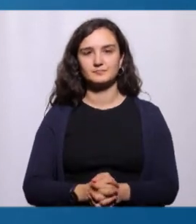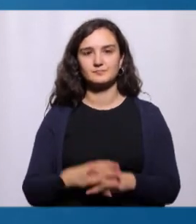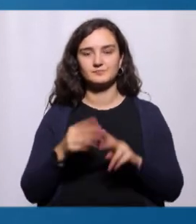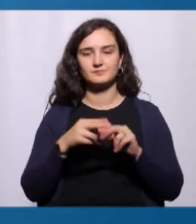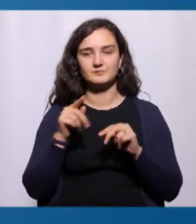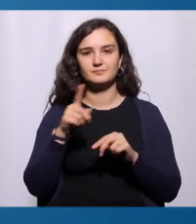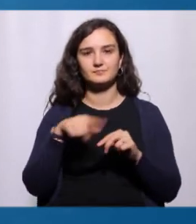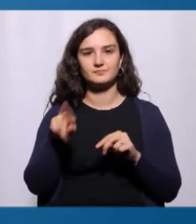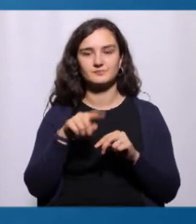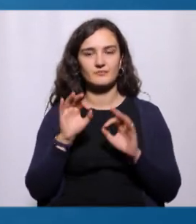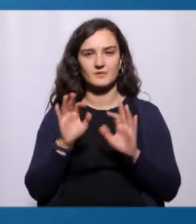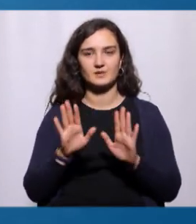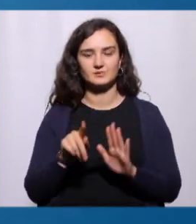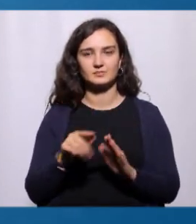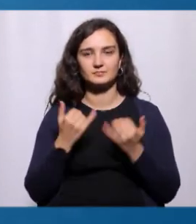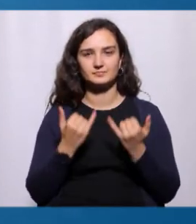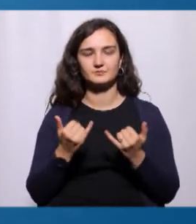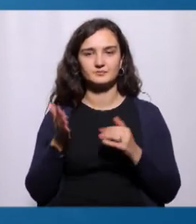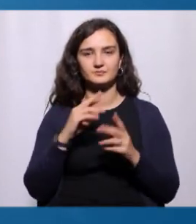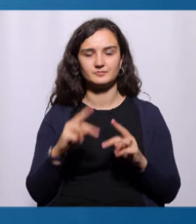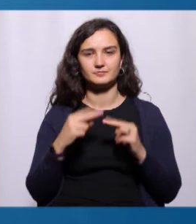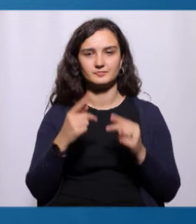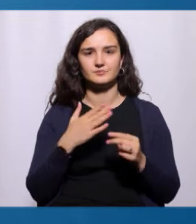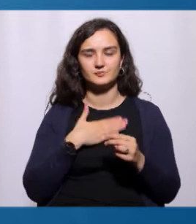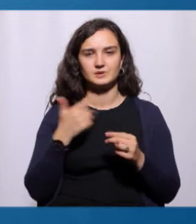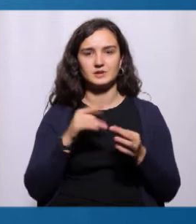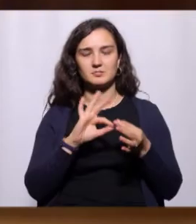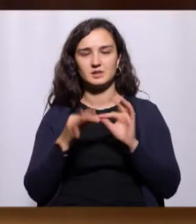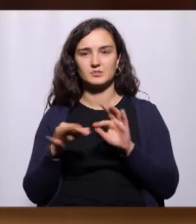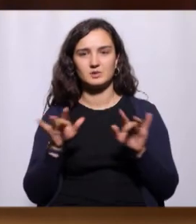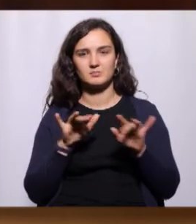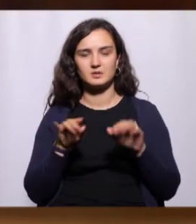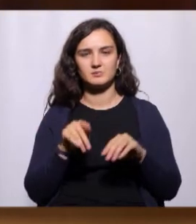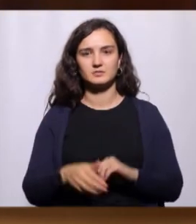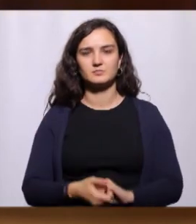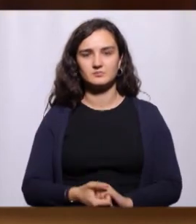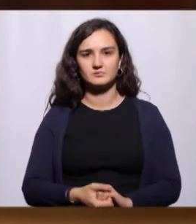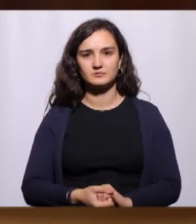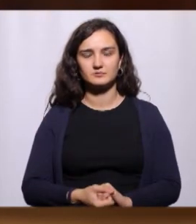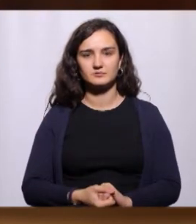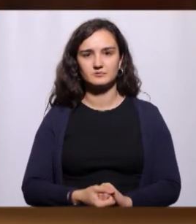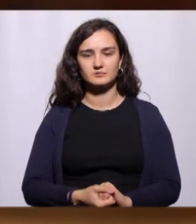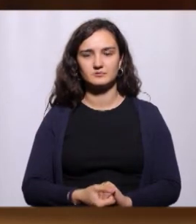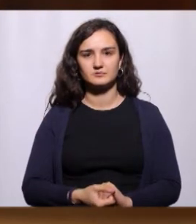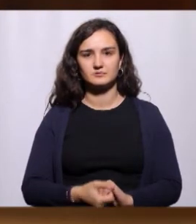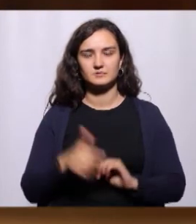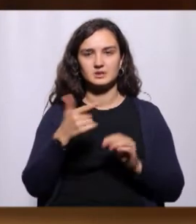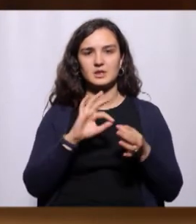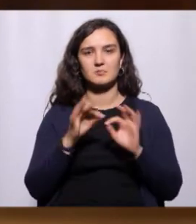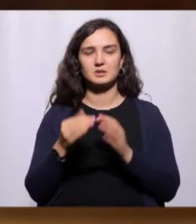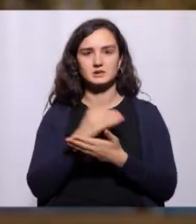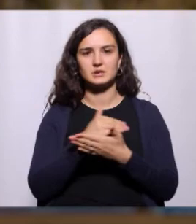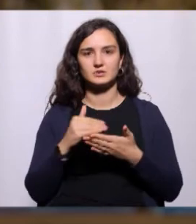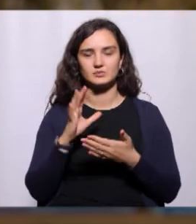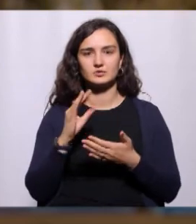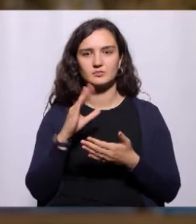is false. Now, let's move on to our grammar activity. ახლა კი გადავიდეთ გრამატიკის ნაწილზე.